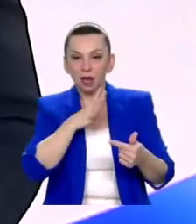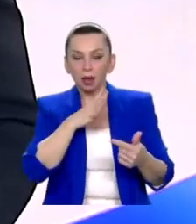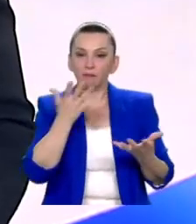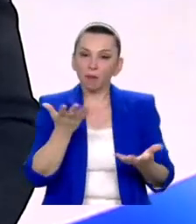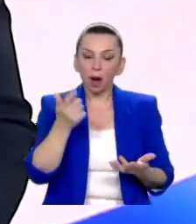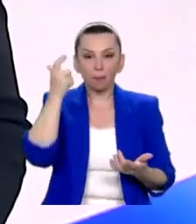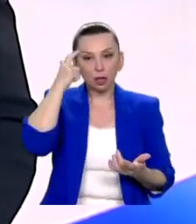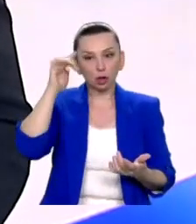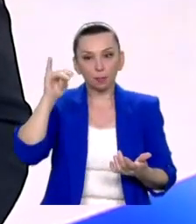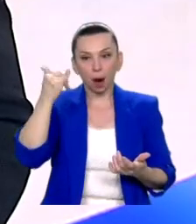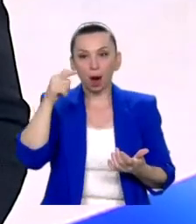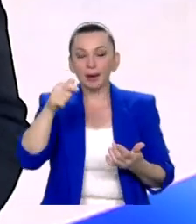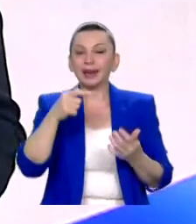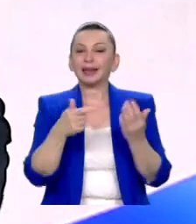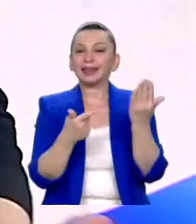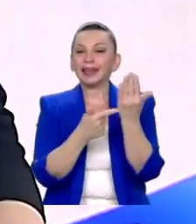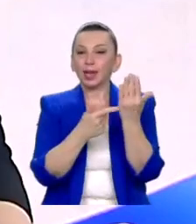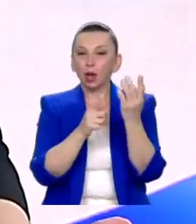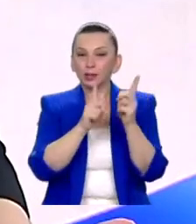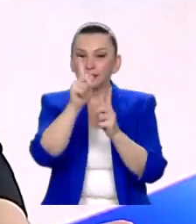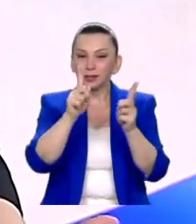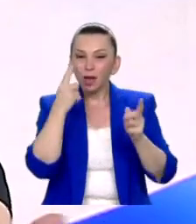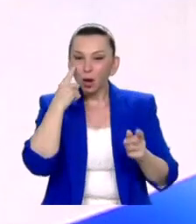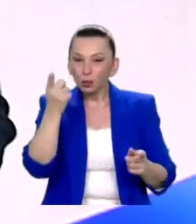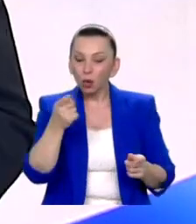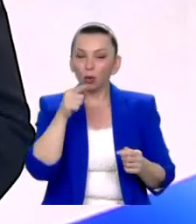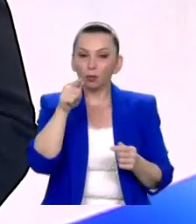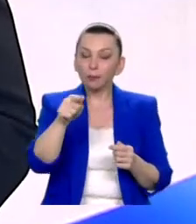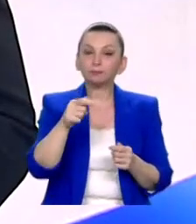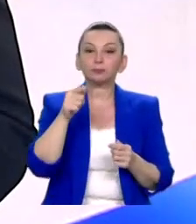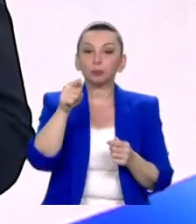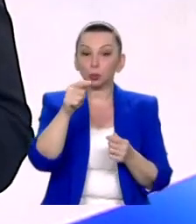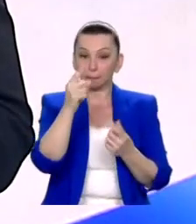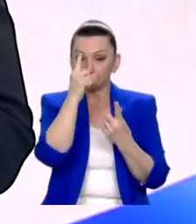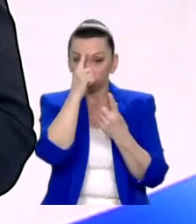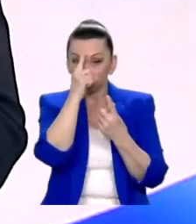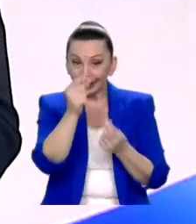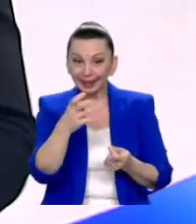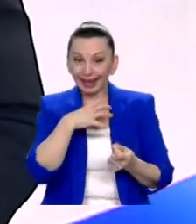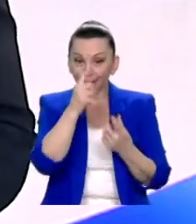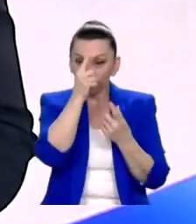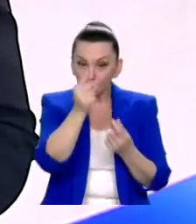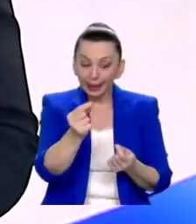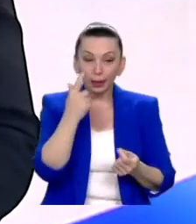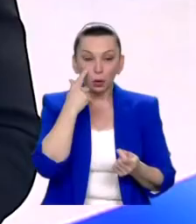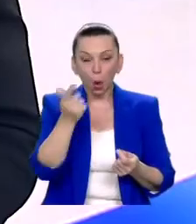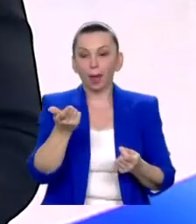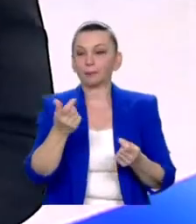oldu. Dijital güvenlik uzmanları bu tarz uygulamalarla paylaşılacak bilgilerin sınırlandırılması önerisinde